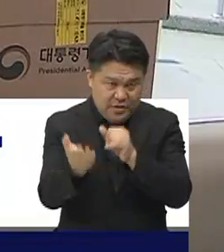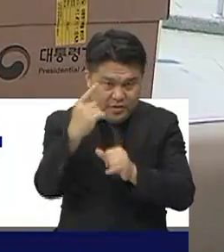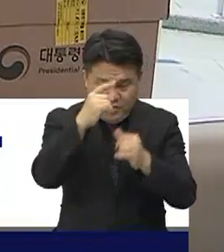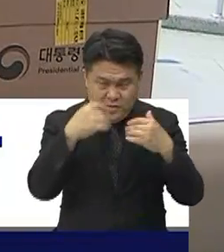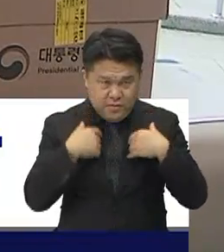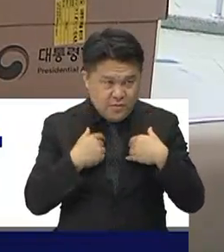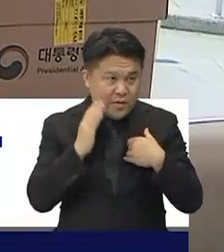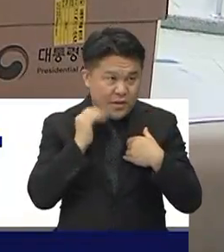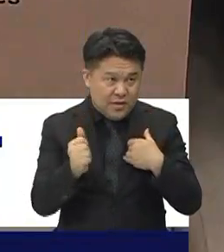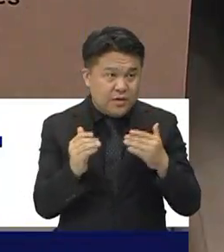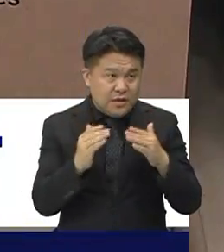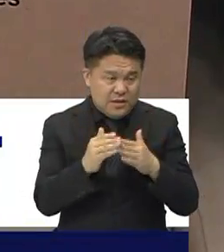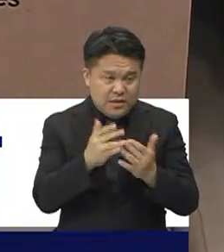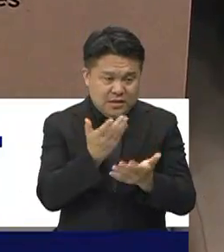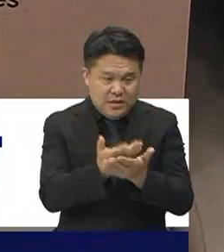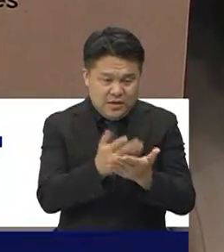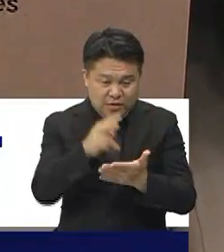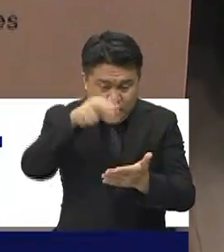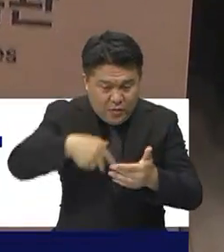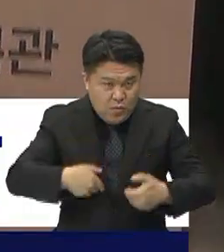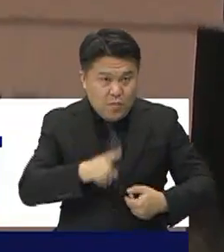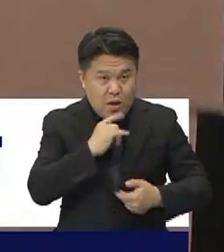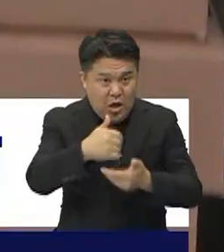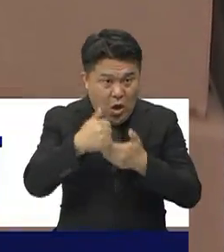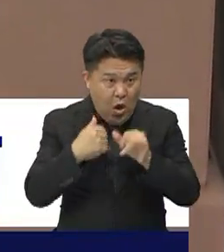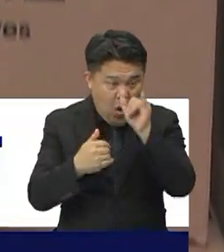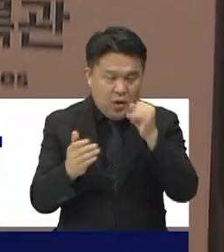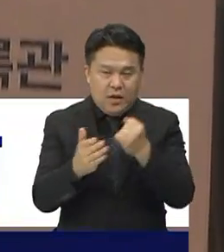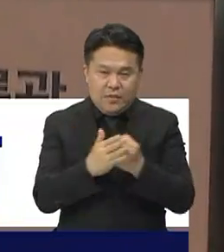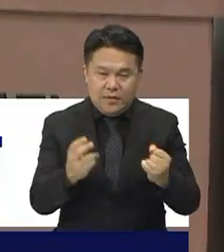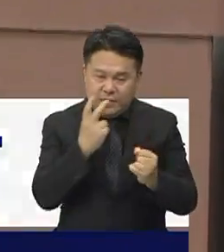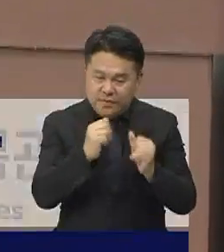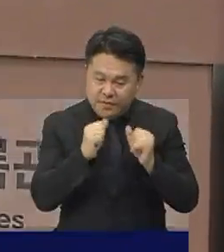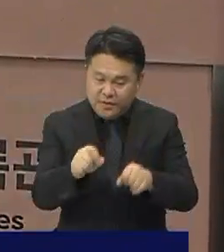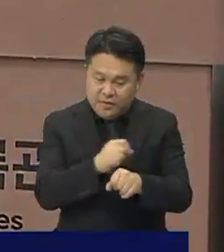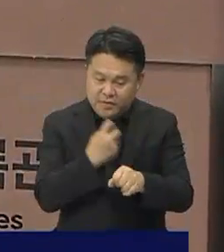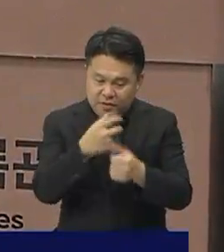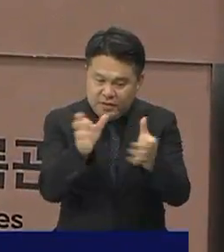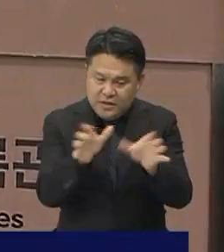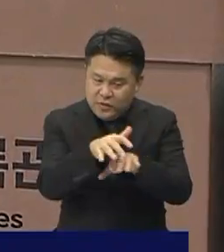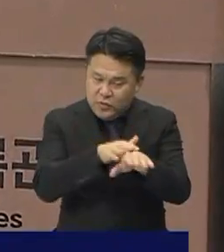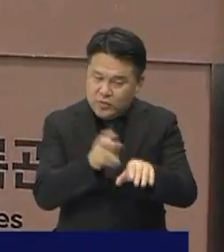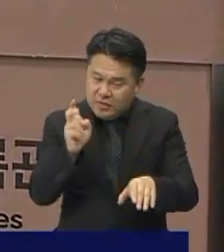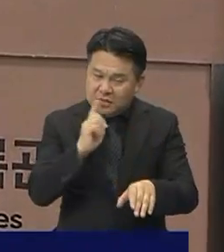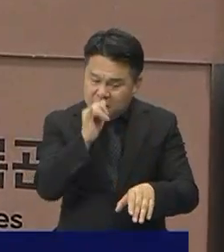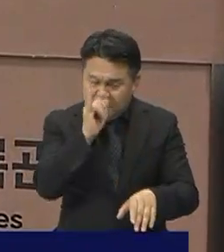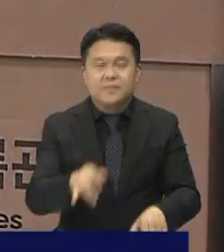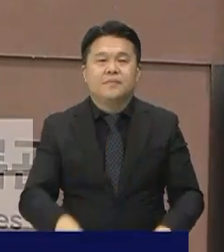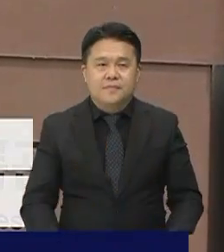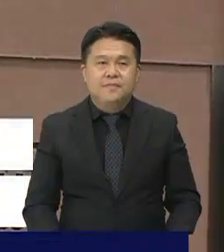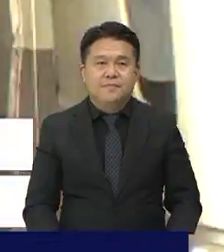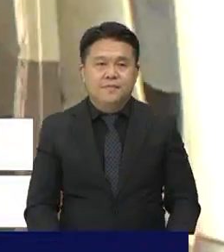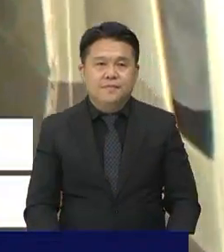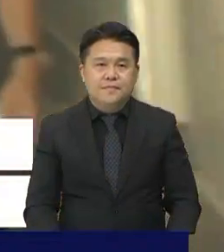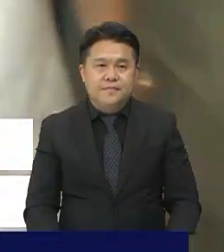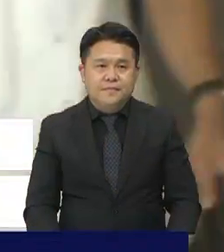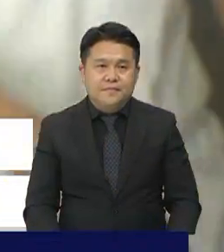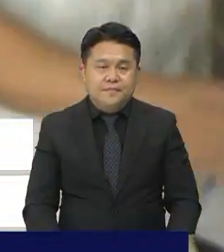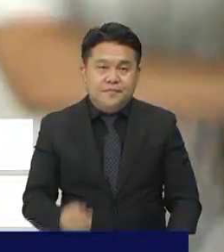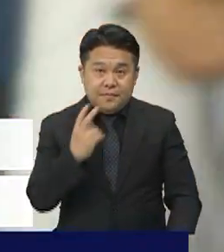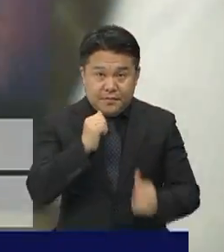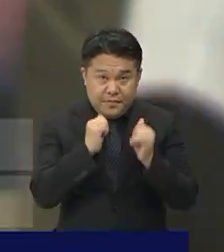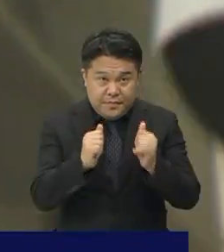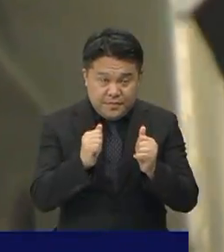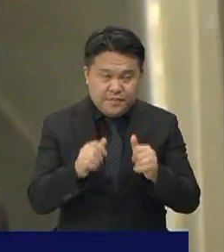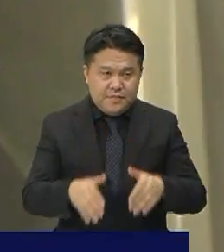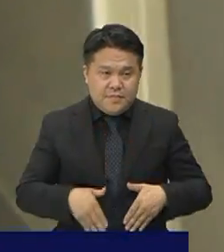자료를 열람해야 한다는 목소리도 제기되는 만큼 검찰이 특별수사팀을 구성할 거란 전망도 제기되고 있습니다. 검찰은